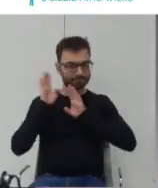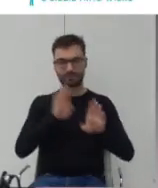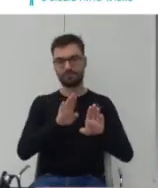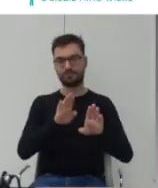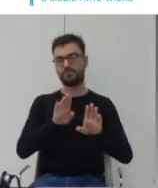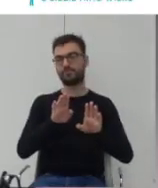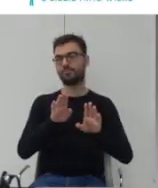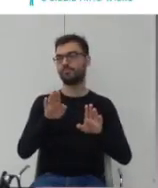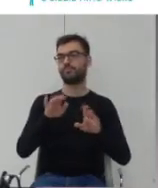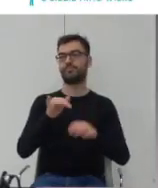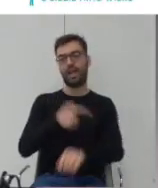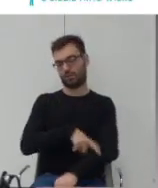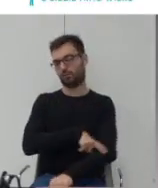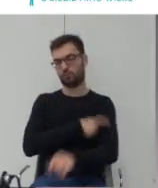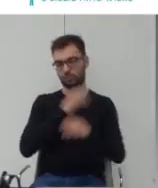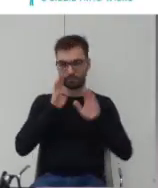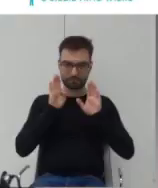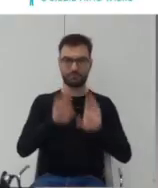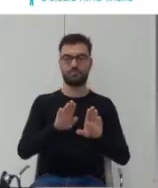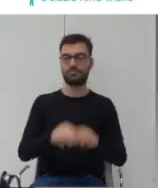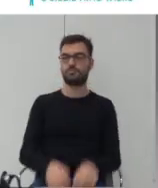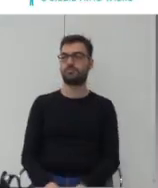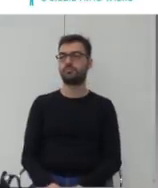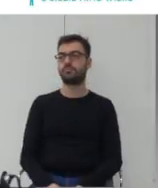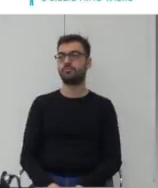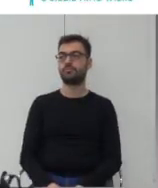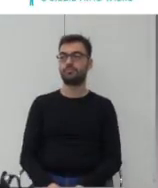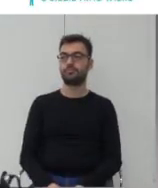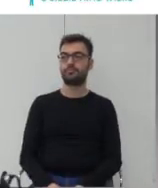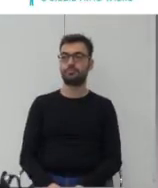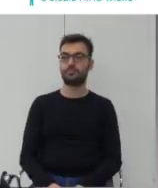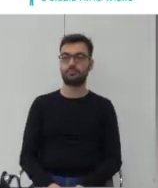pozostać w nim jak najdłużej.